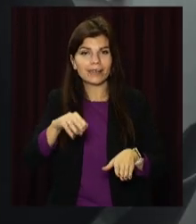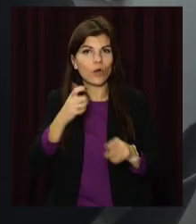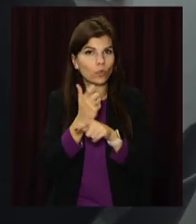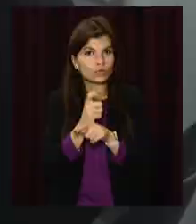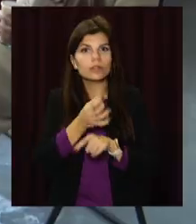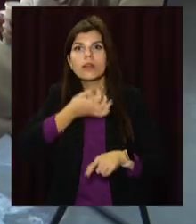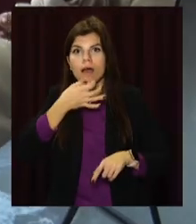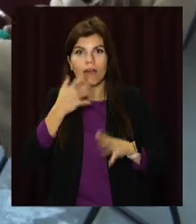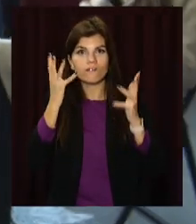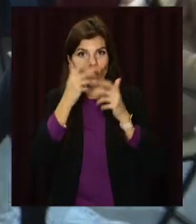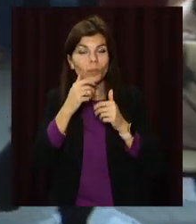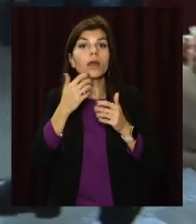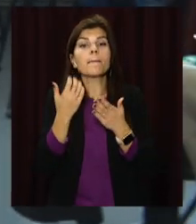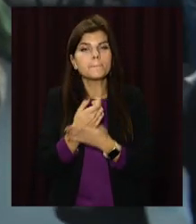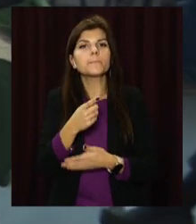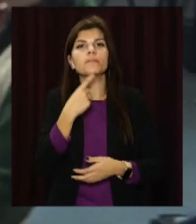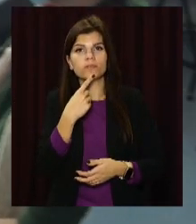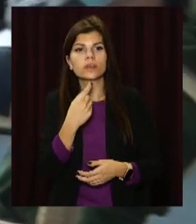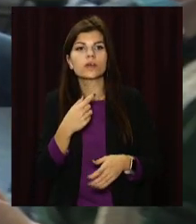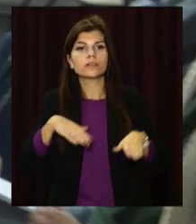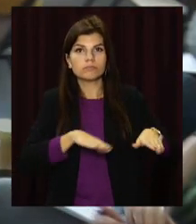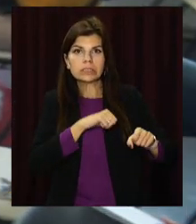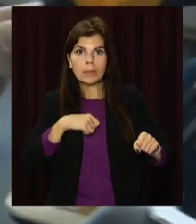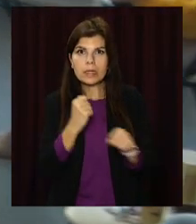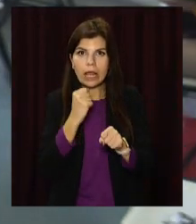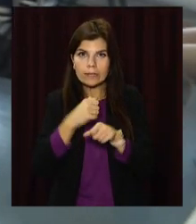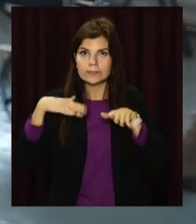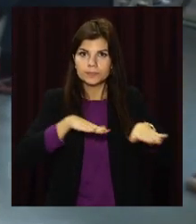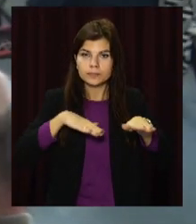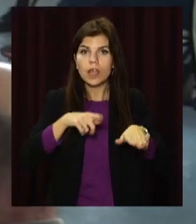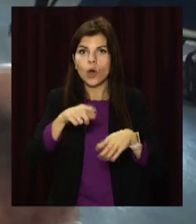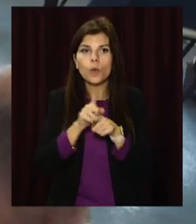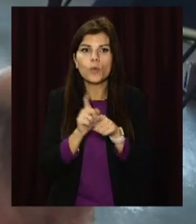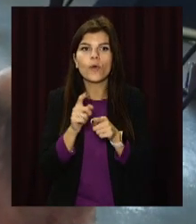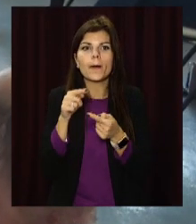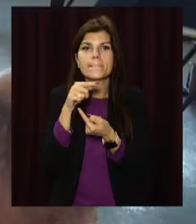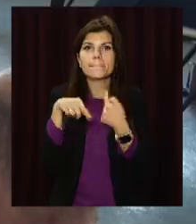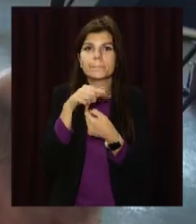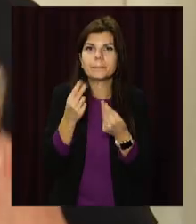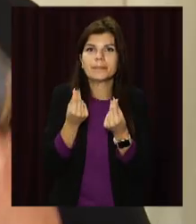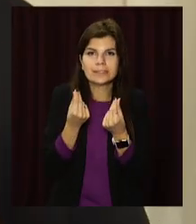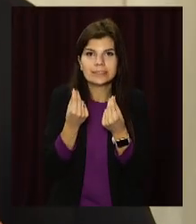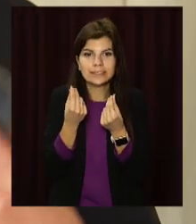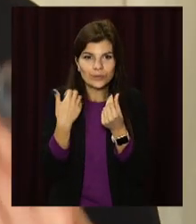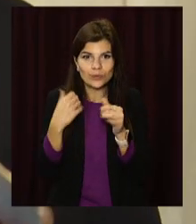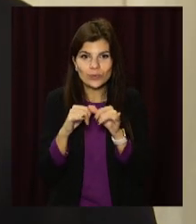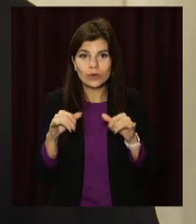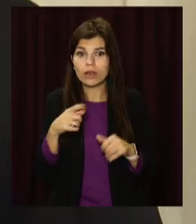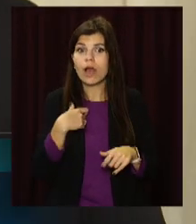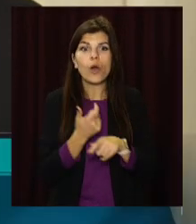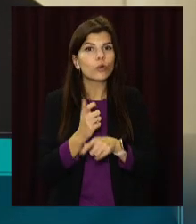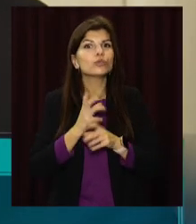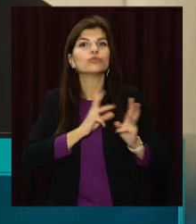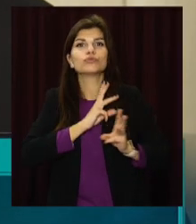почав виготовляти дошки сам. Каже, грантові гроші дозволять підприємцю створити власну школу скейтбордингу. Я живу цим, я горю цим,